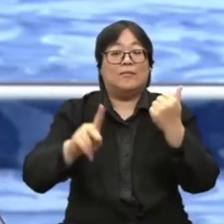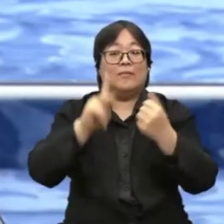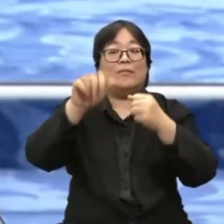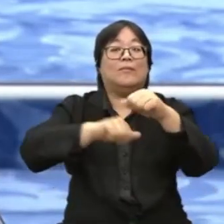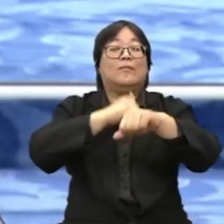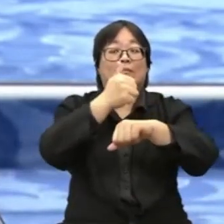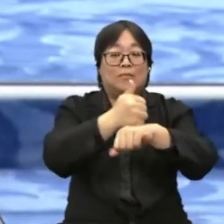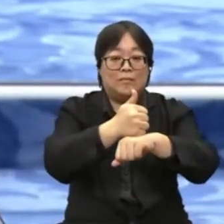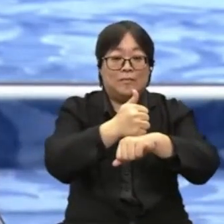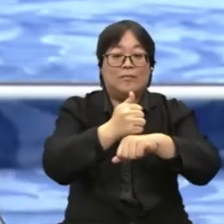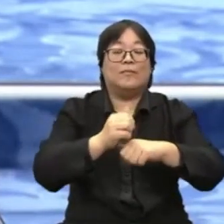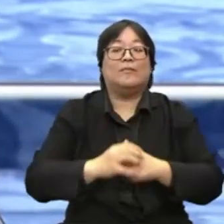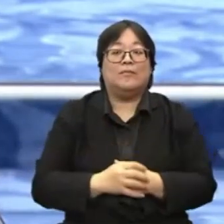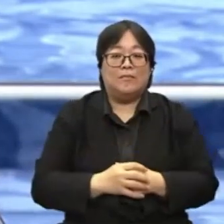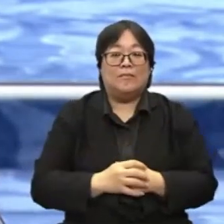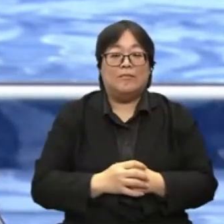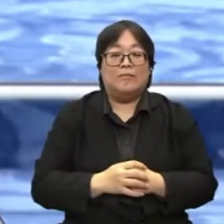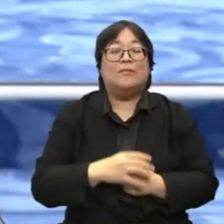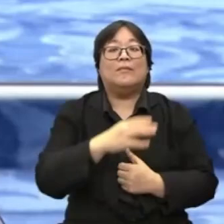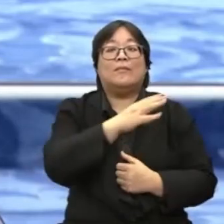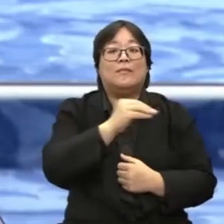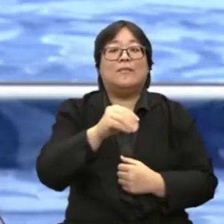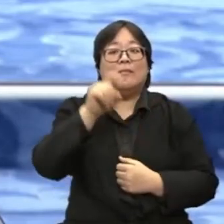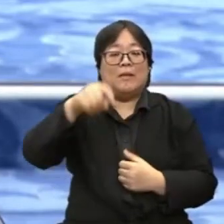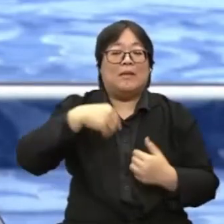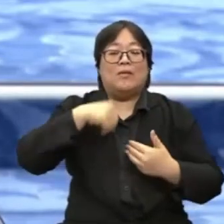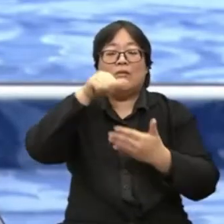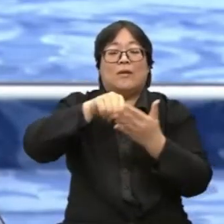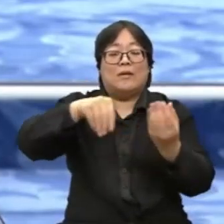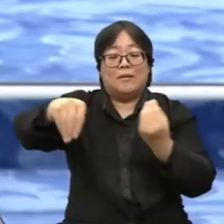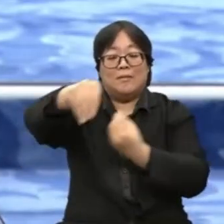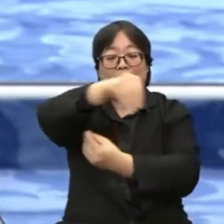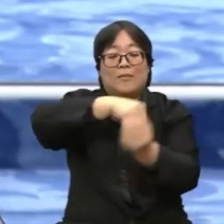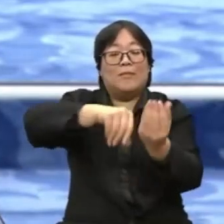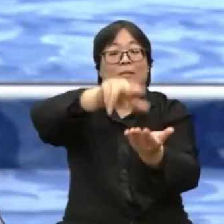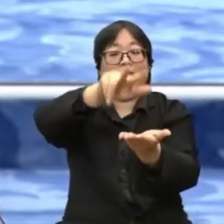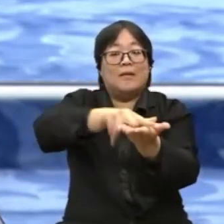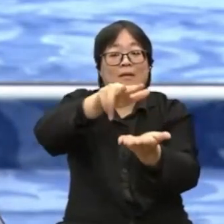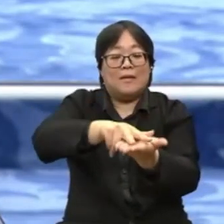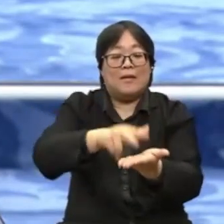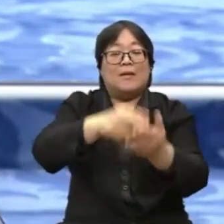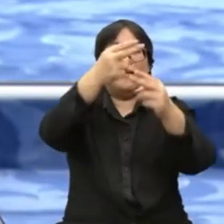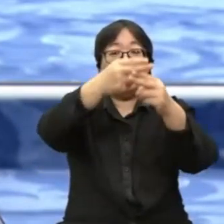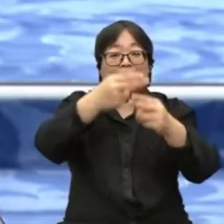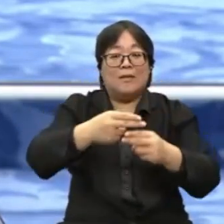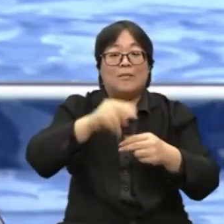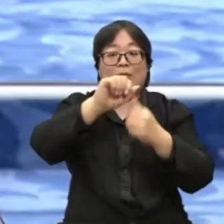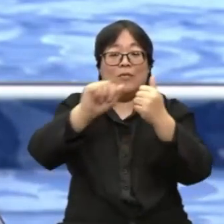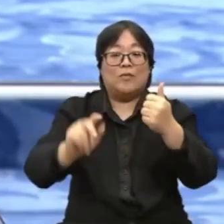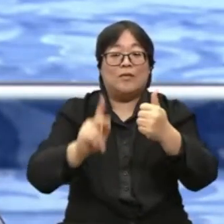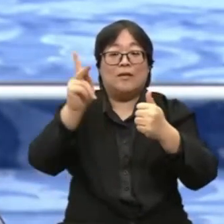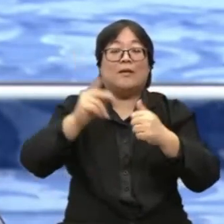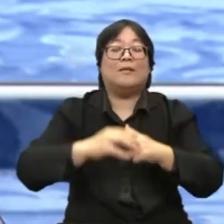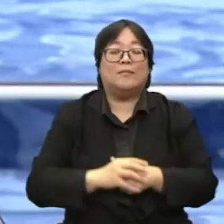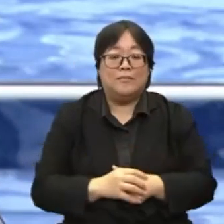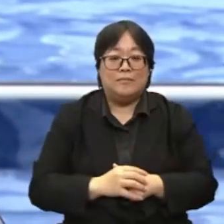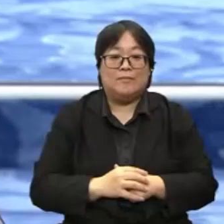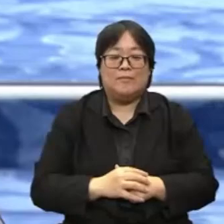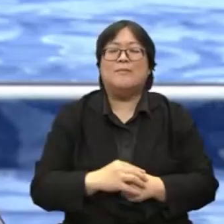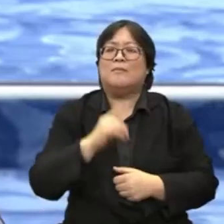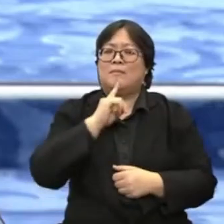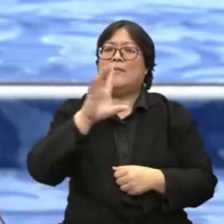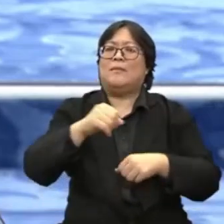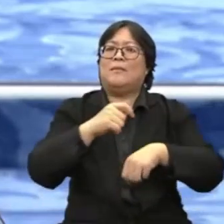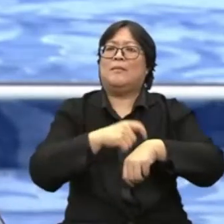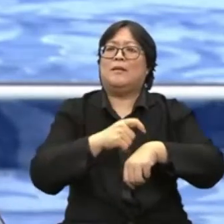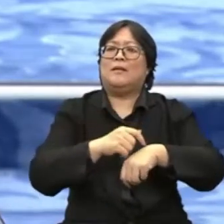ditubuhkan ya dan terpaksa dipekeliling mengesahkan nama-nama jawatankuasa dan tentu dia ambil